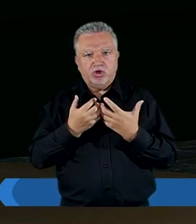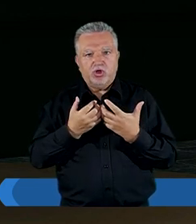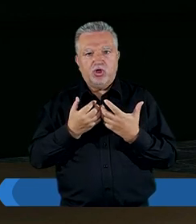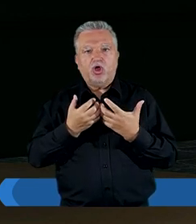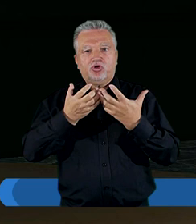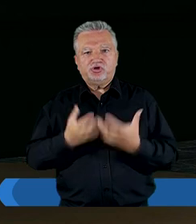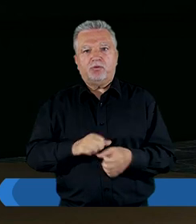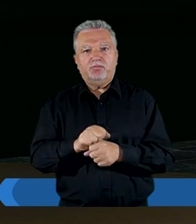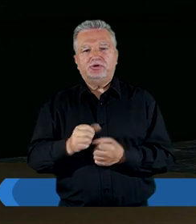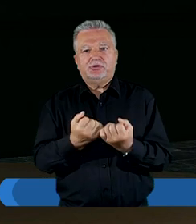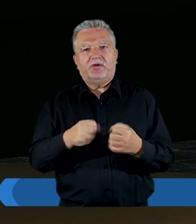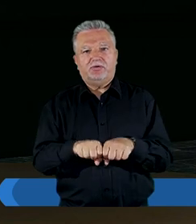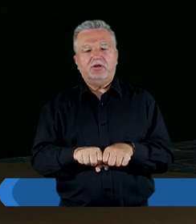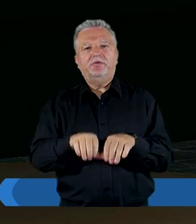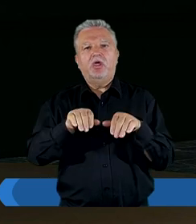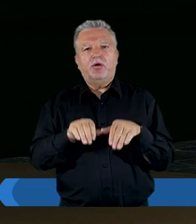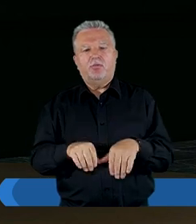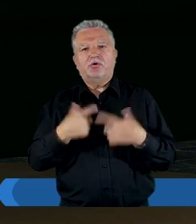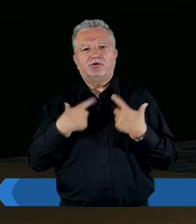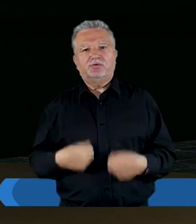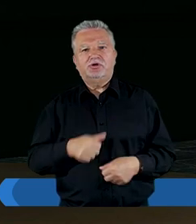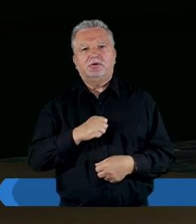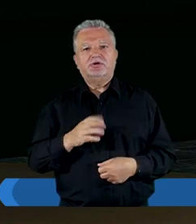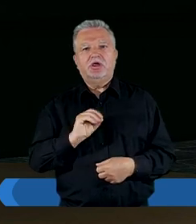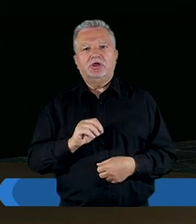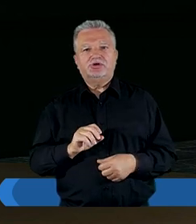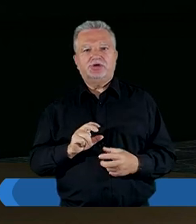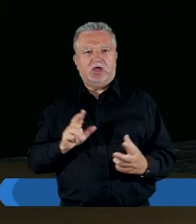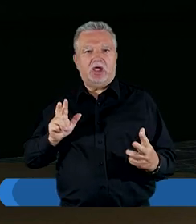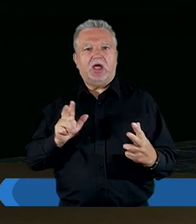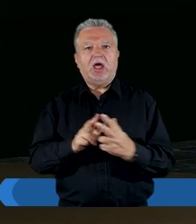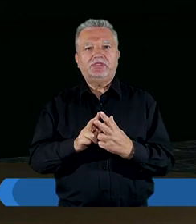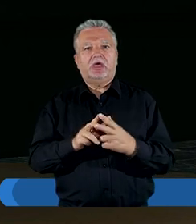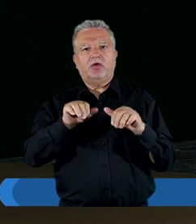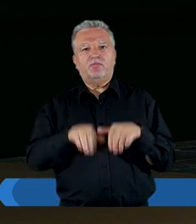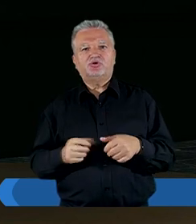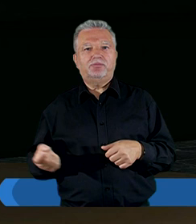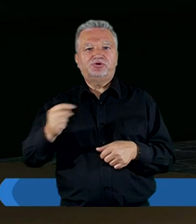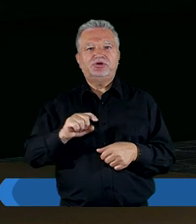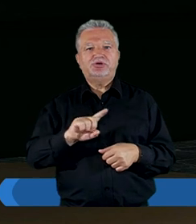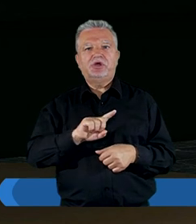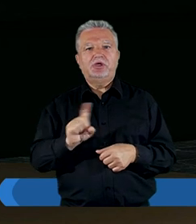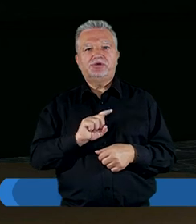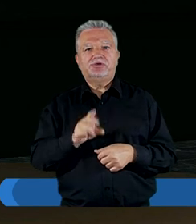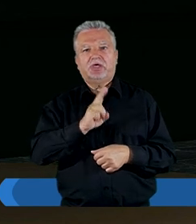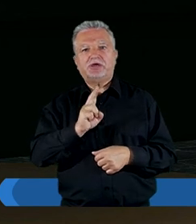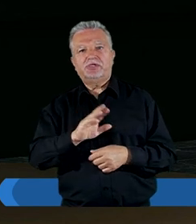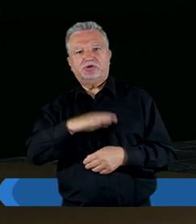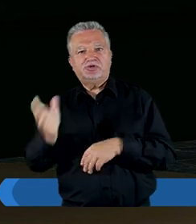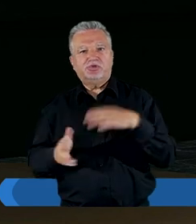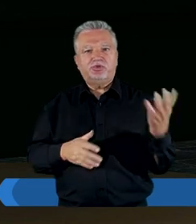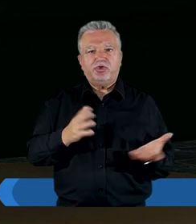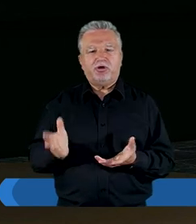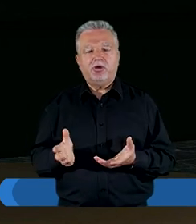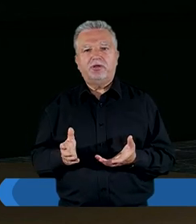dobrymi ludźmi, ci mogą się spodziewać, że atak może przyjść ze strony zupełnie niespodziewanej, bo ten konflikt,